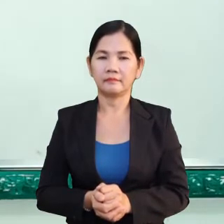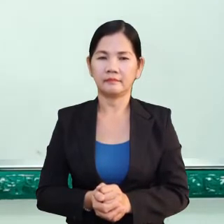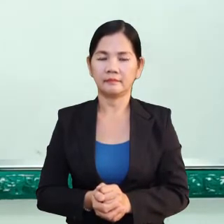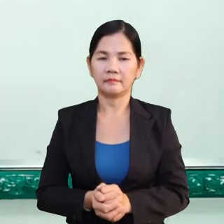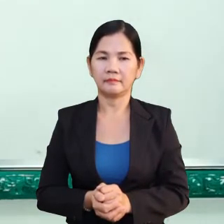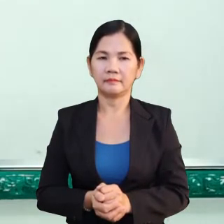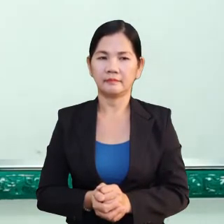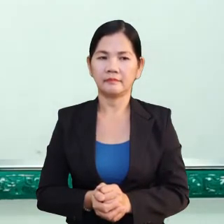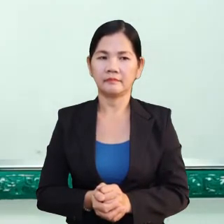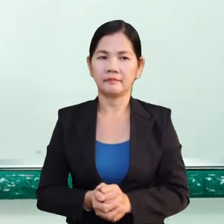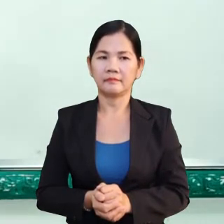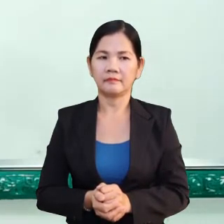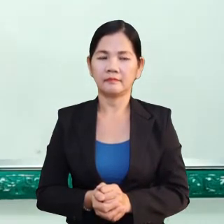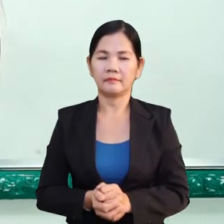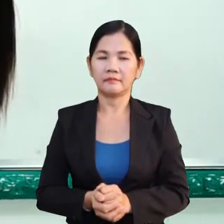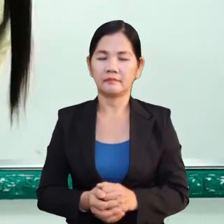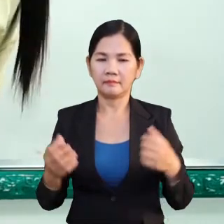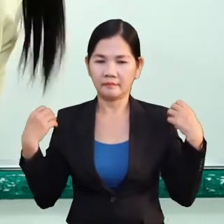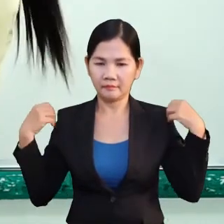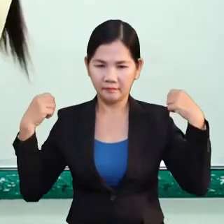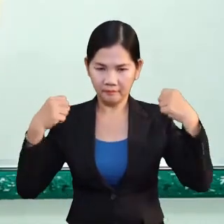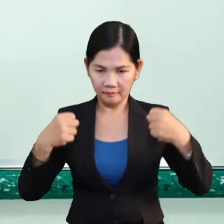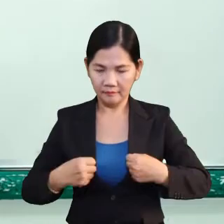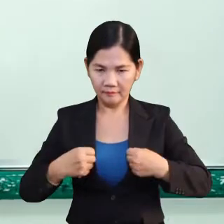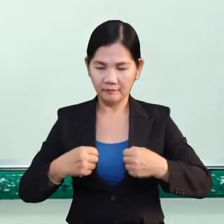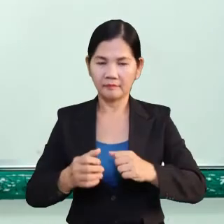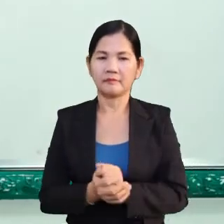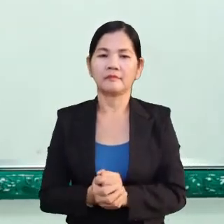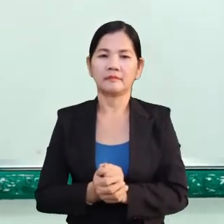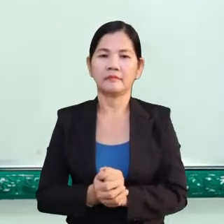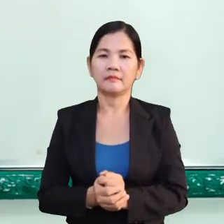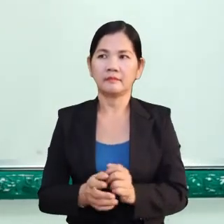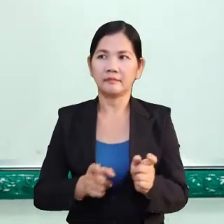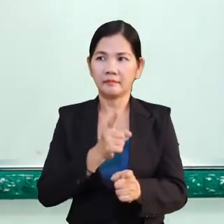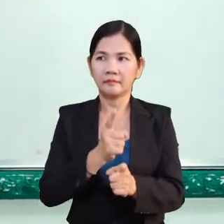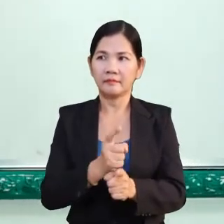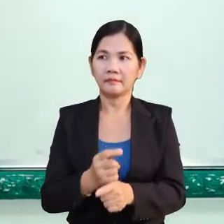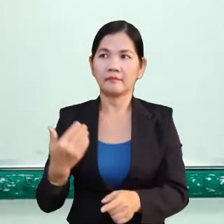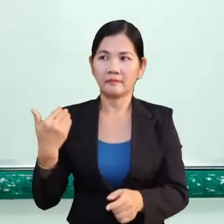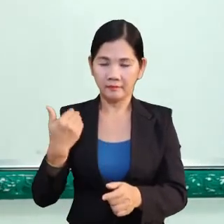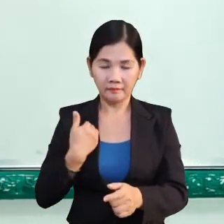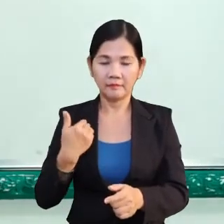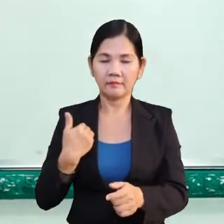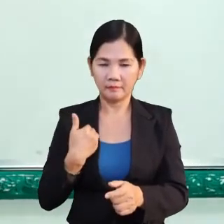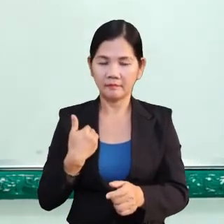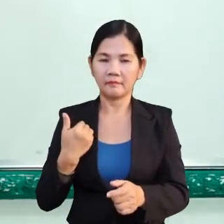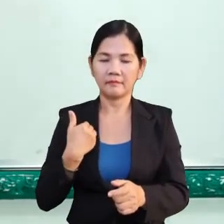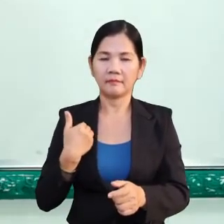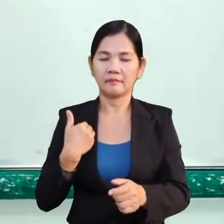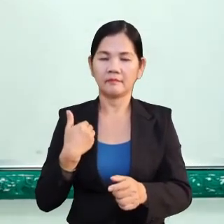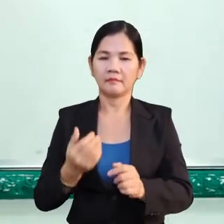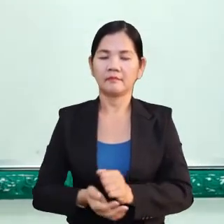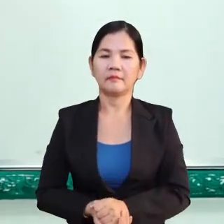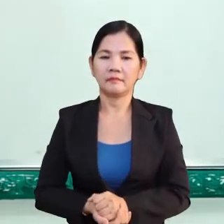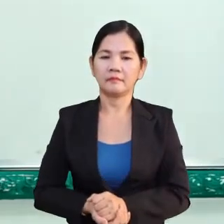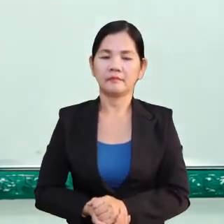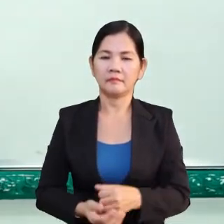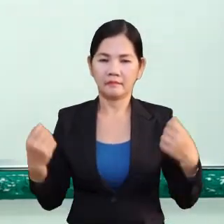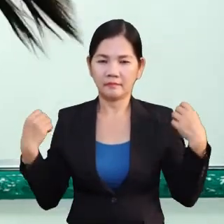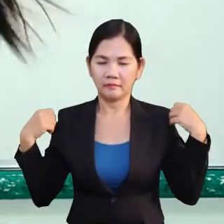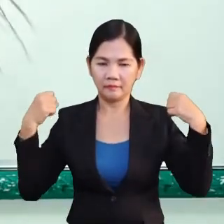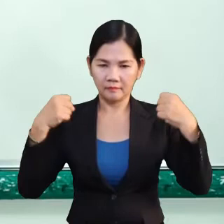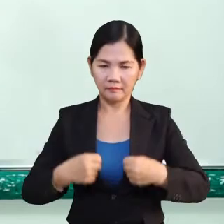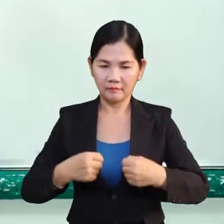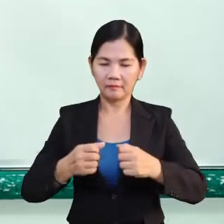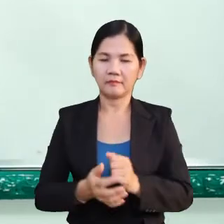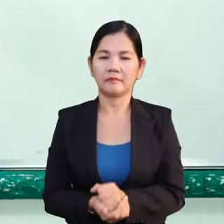ចាគឺស្លៀកពាក់អញ្ចឹងពេលដែលយើងសិក្សាមានស្លៀកពាក់អត់កូនចាមាននេះអញ្ចឹងត្រឹមត្